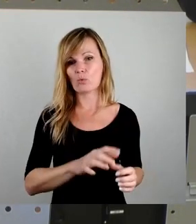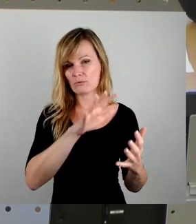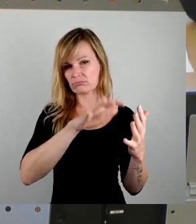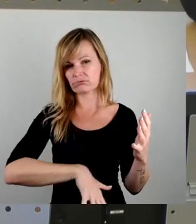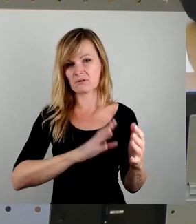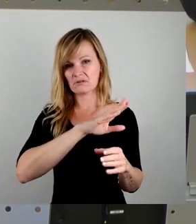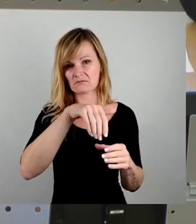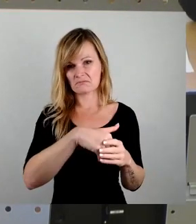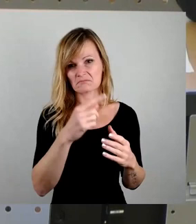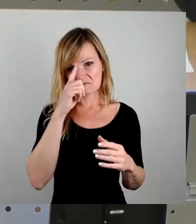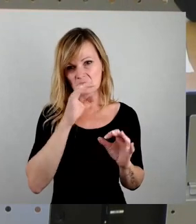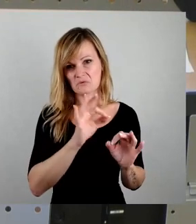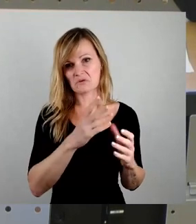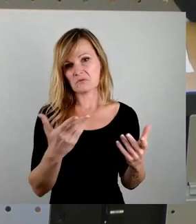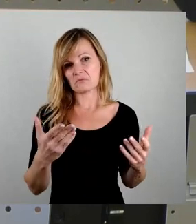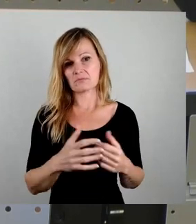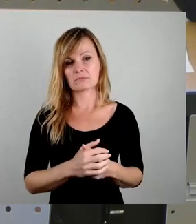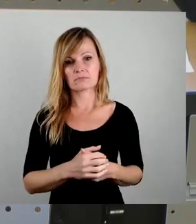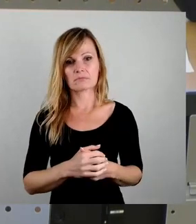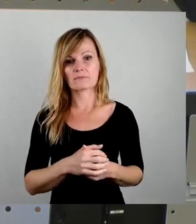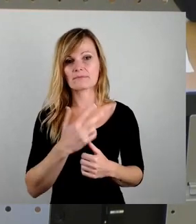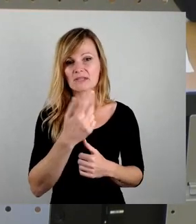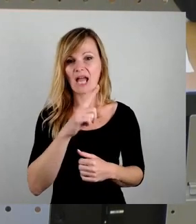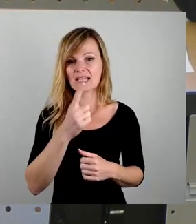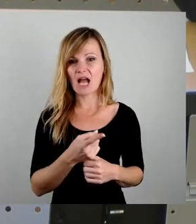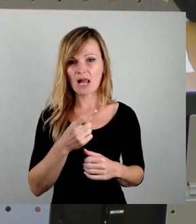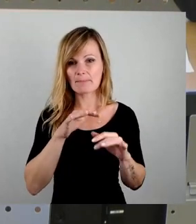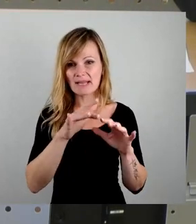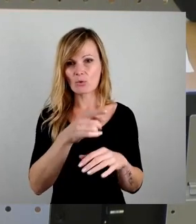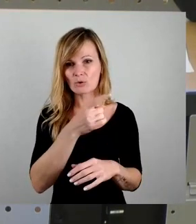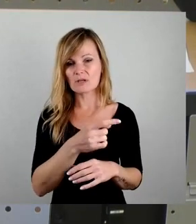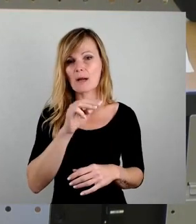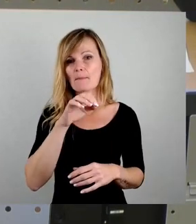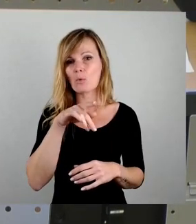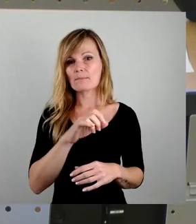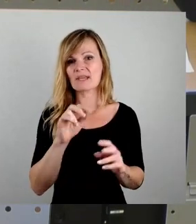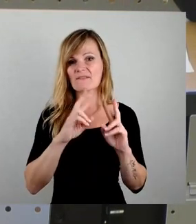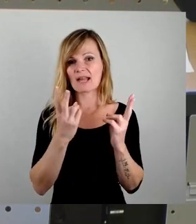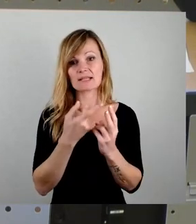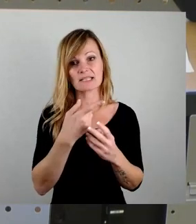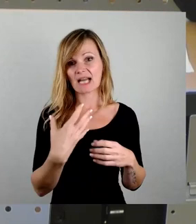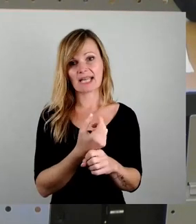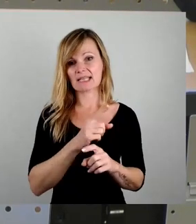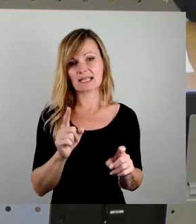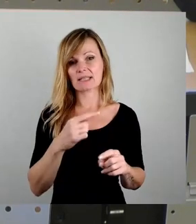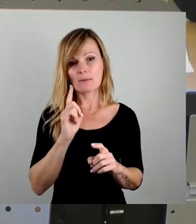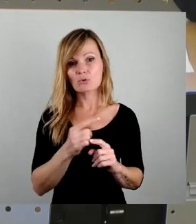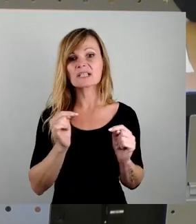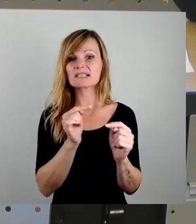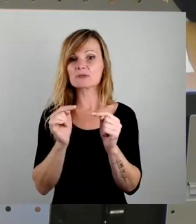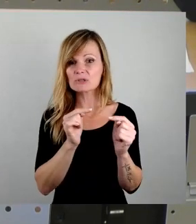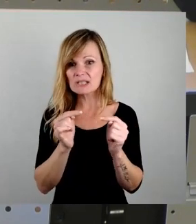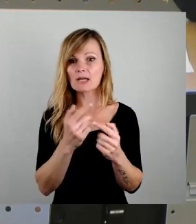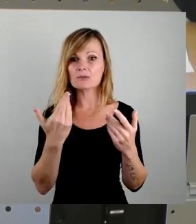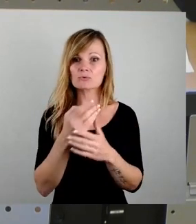sind. Mit 3,5 Millionen, die da vielleicht die Mobi-Welt bringt, die werden das nicht retten. Ich meine, darüber muss man diskutieren, ob man das zukünftig